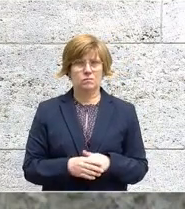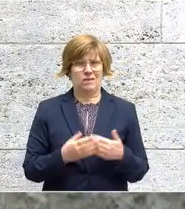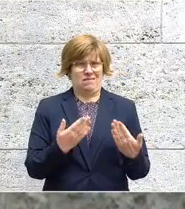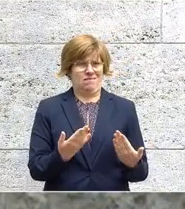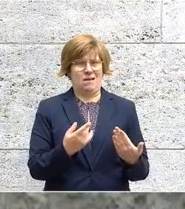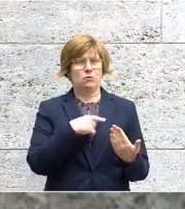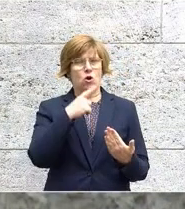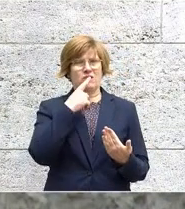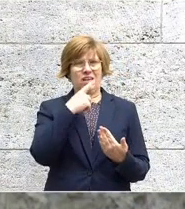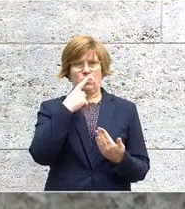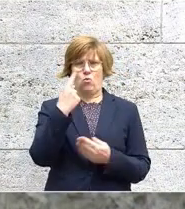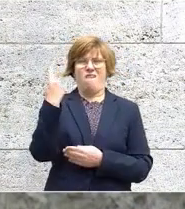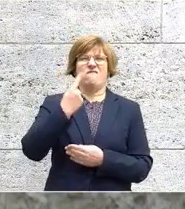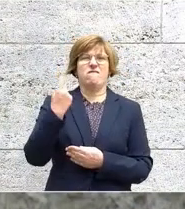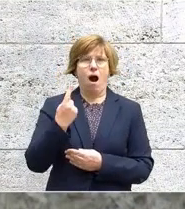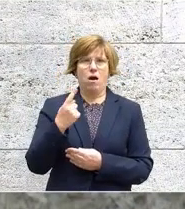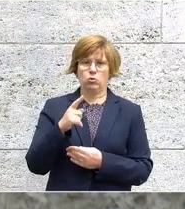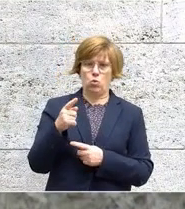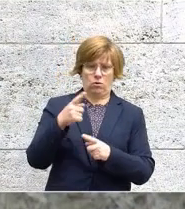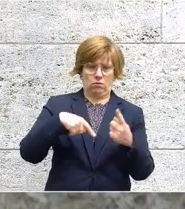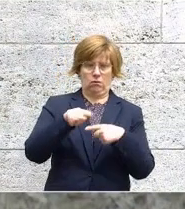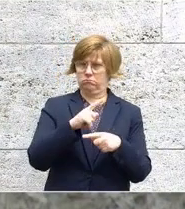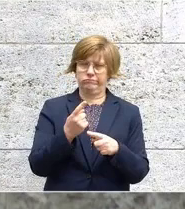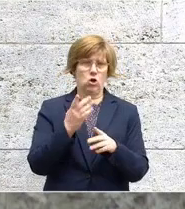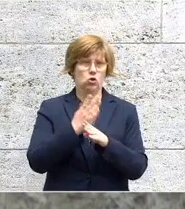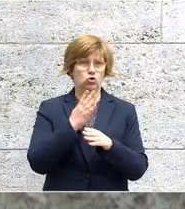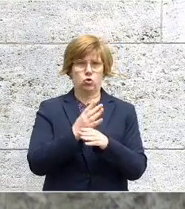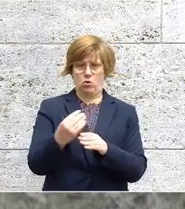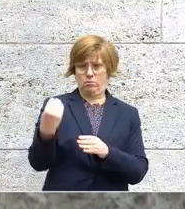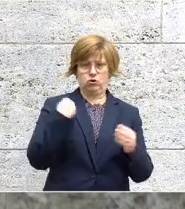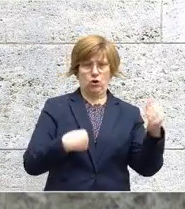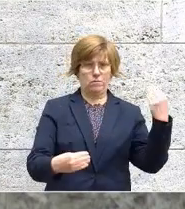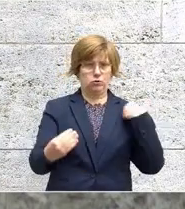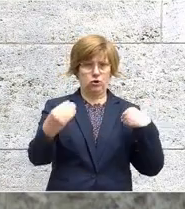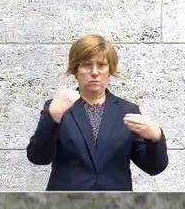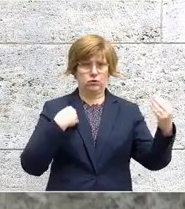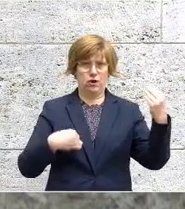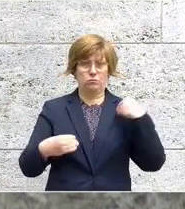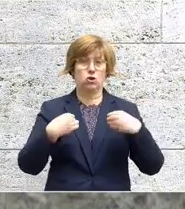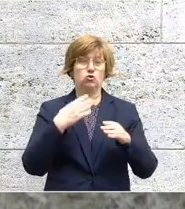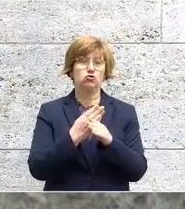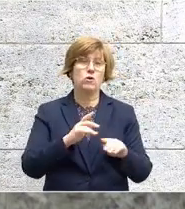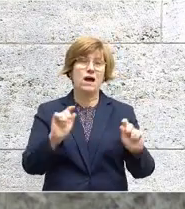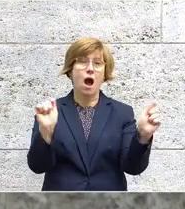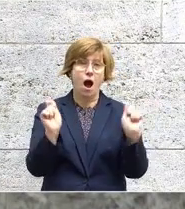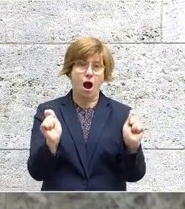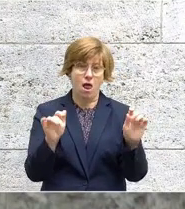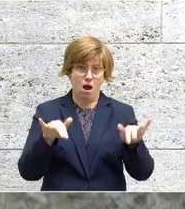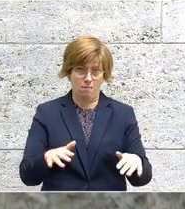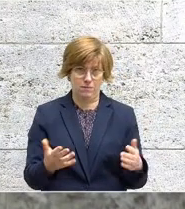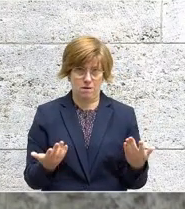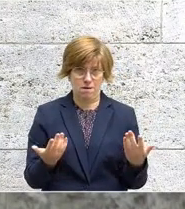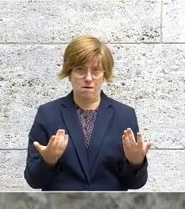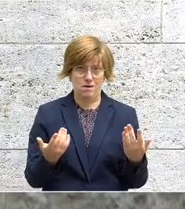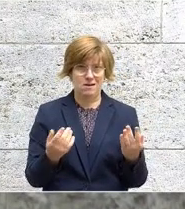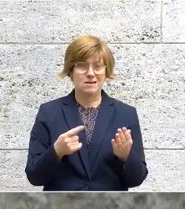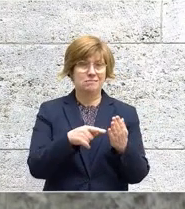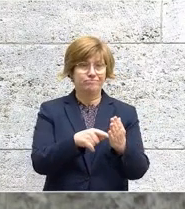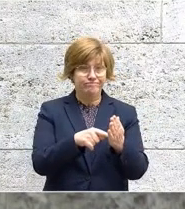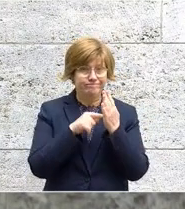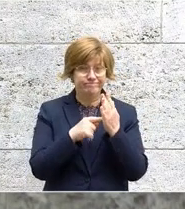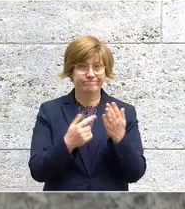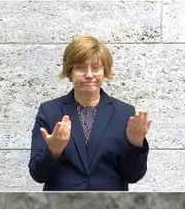Das sind nicht nur Warnzeichen, meine Damen und Herren, es sind laute, deutliche Weckrufe, Alarmsignale. Tatsachen, die